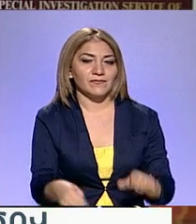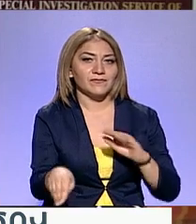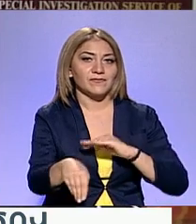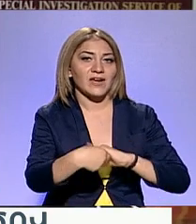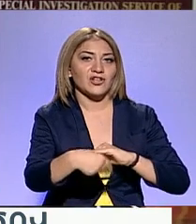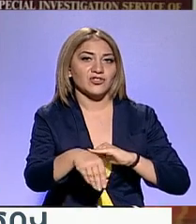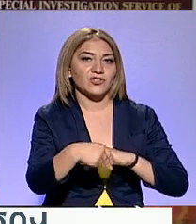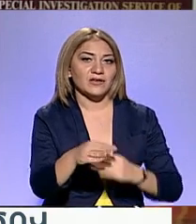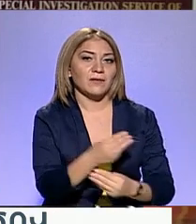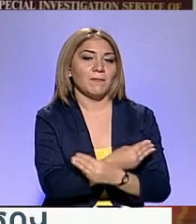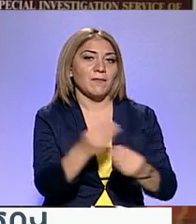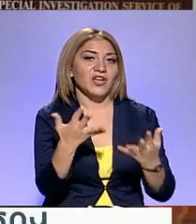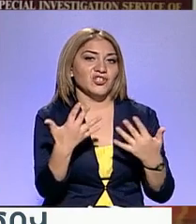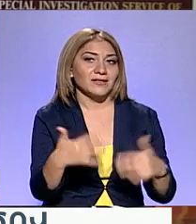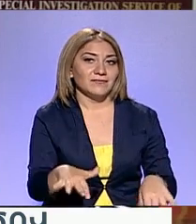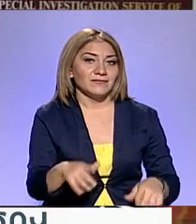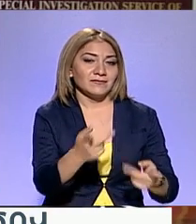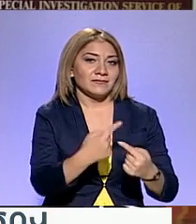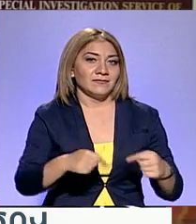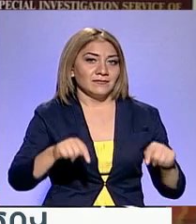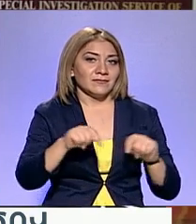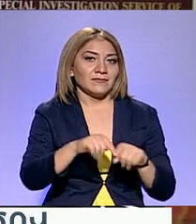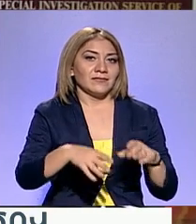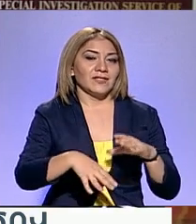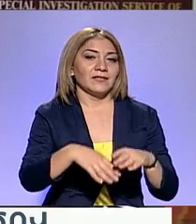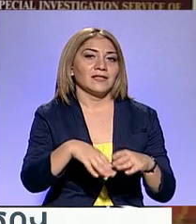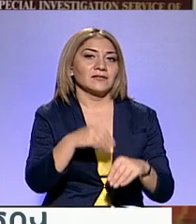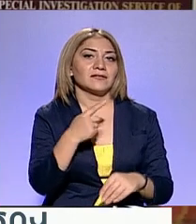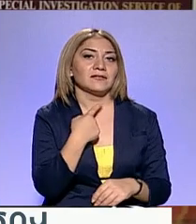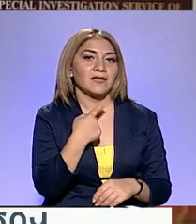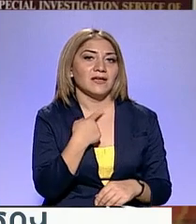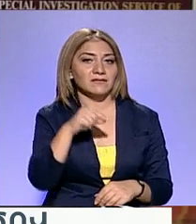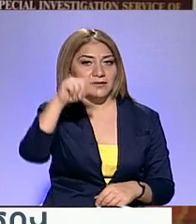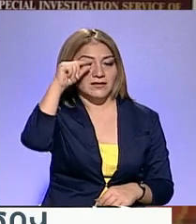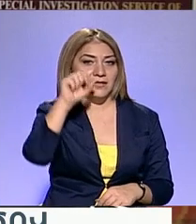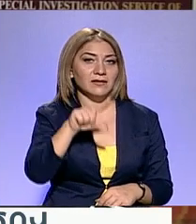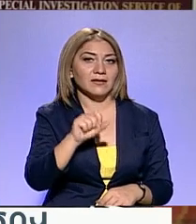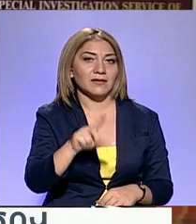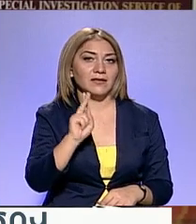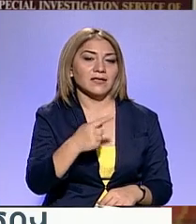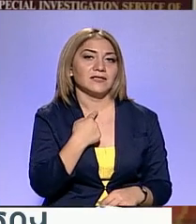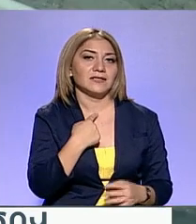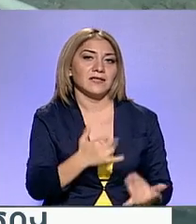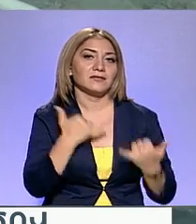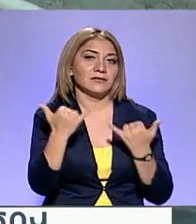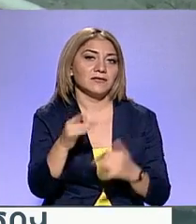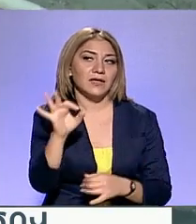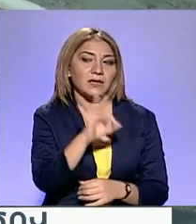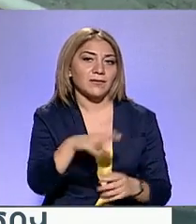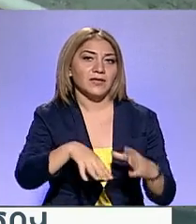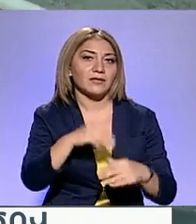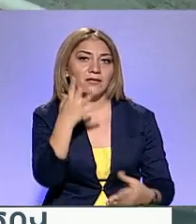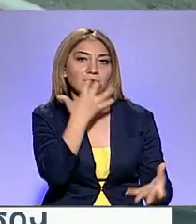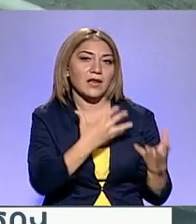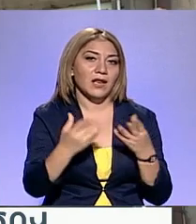այդ գումարները տվել են իրենց տեղամասերի ընտրողներին Հայաստանի Հանրապետական Կուսակցության օգնին քվեարկելու համար։